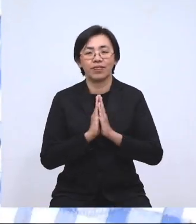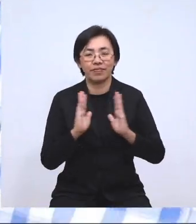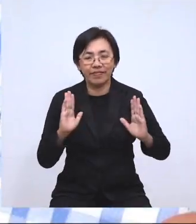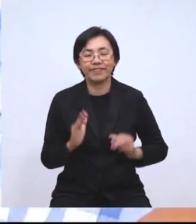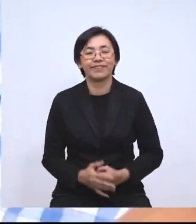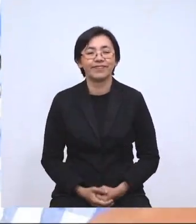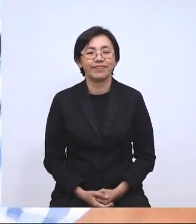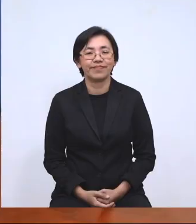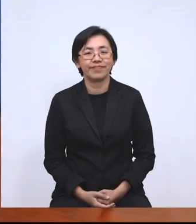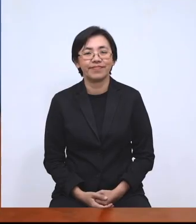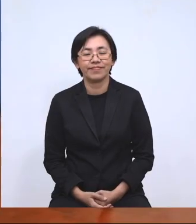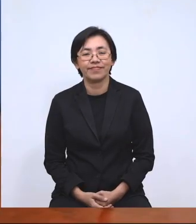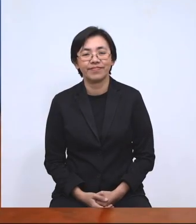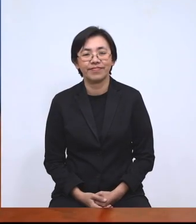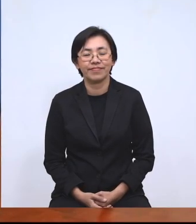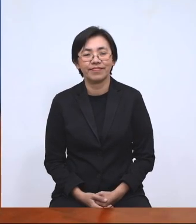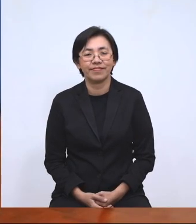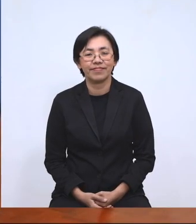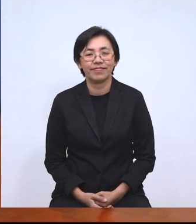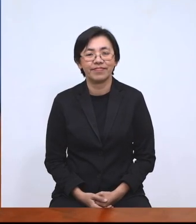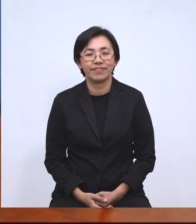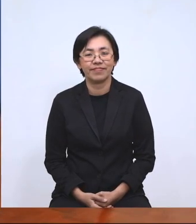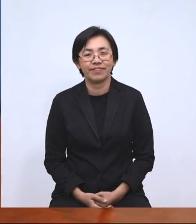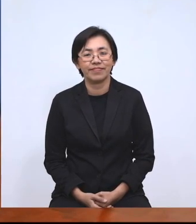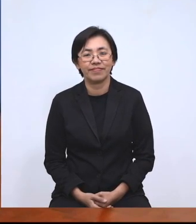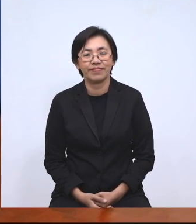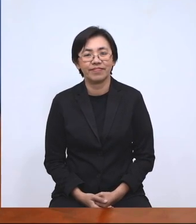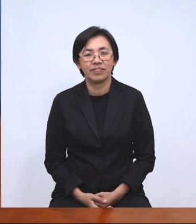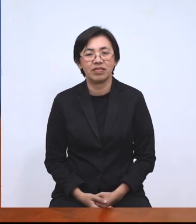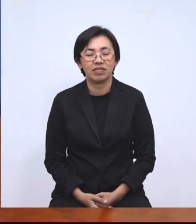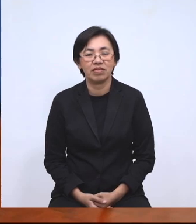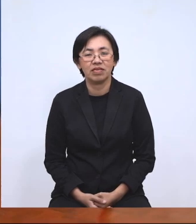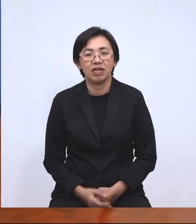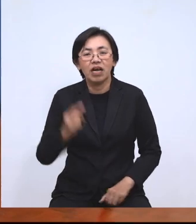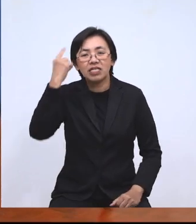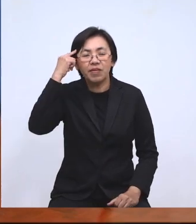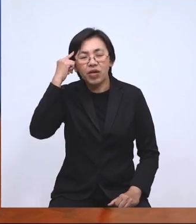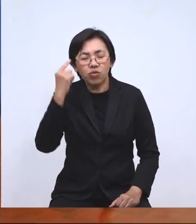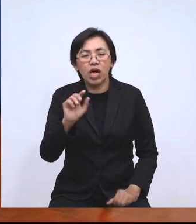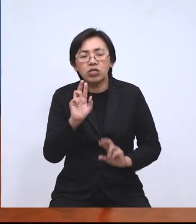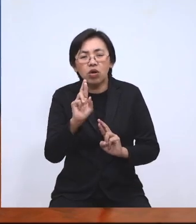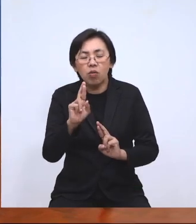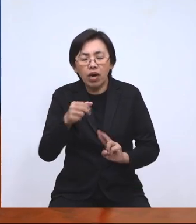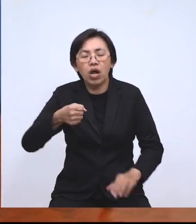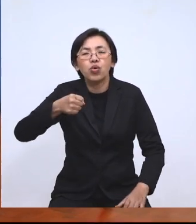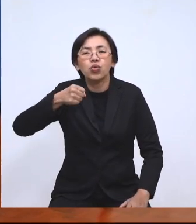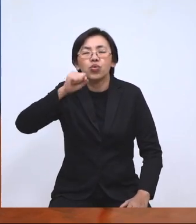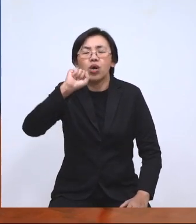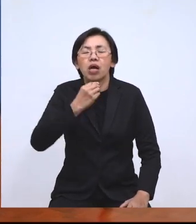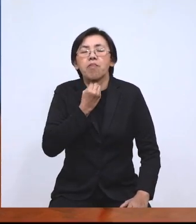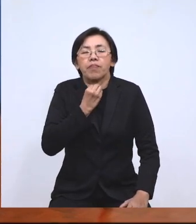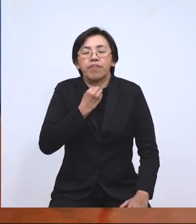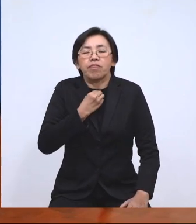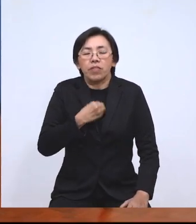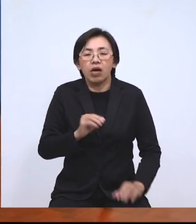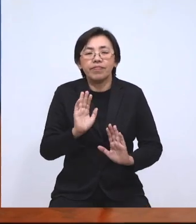ต้องคอยบอกน้องนะเวลาบางทีเด็กบางคนการกืนไม่ดีนะคะคือยังไม่รู้จังหวะการกืนก็ต้องคอย ก็ต้องคอยบอกใช่ไหม